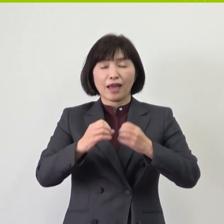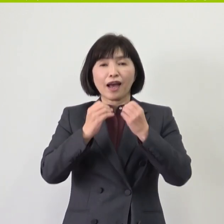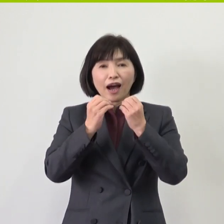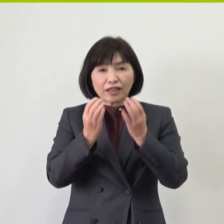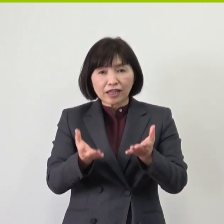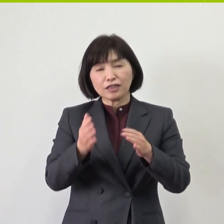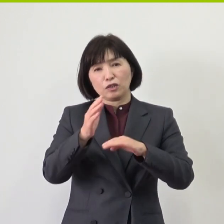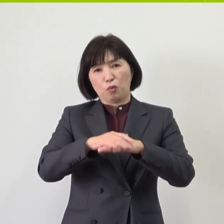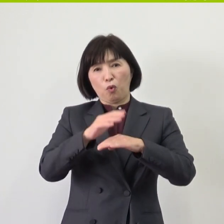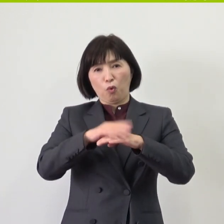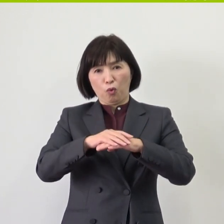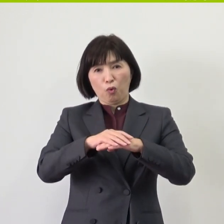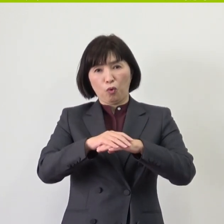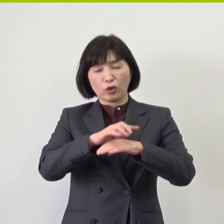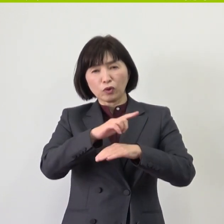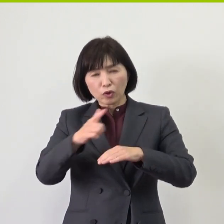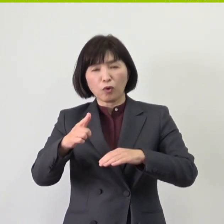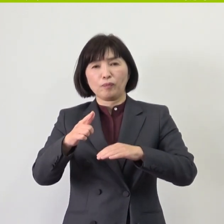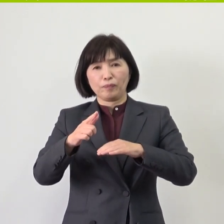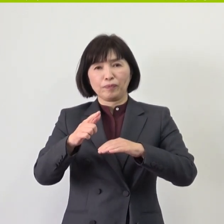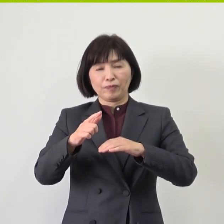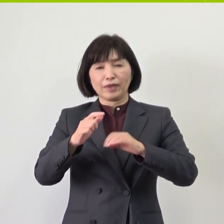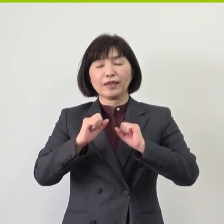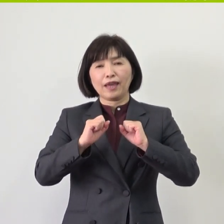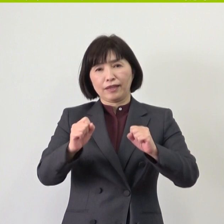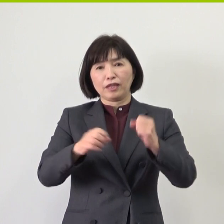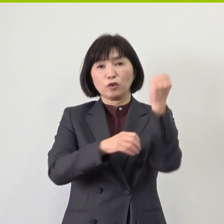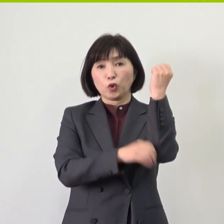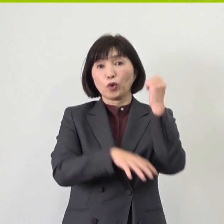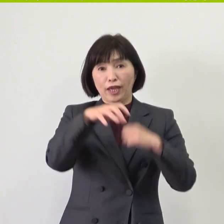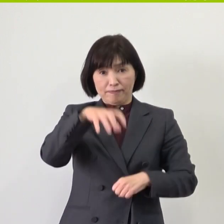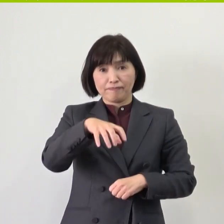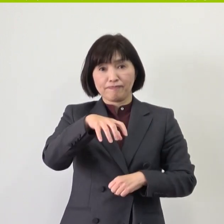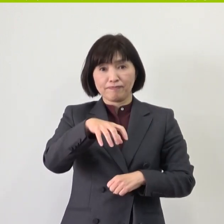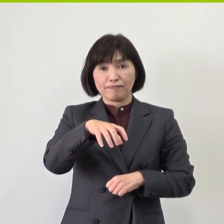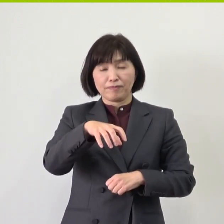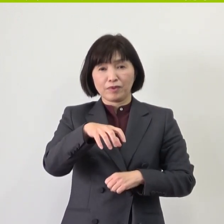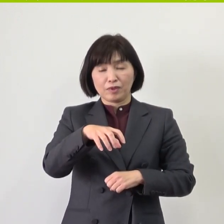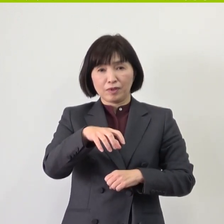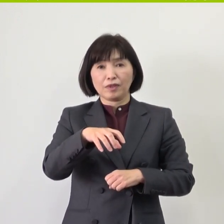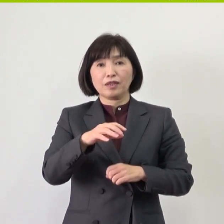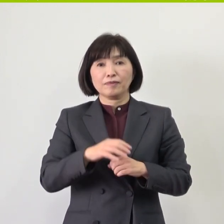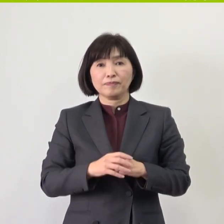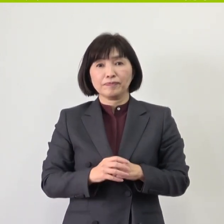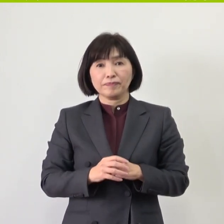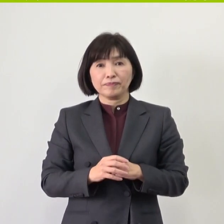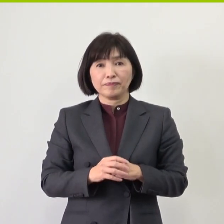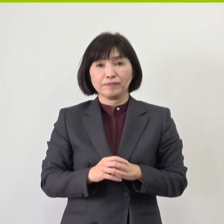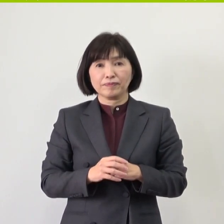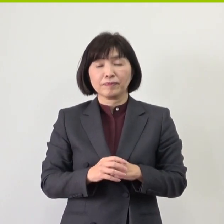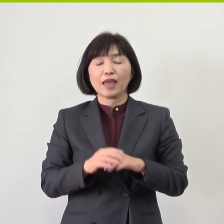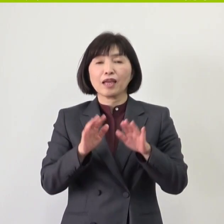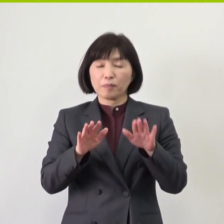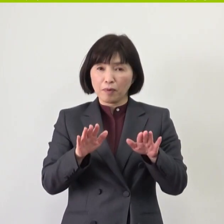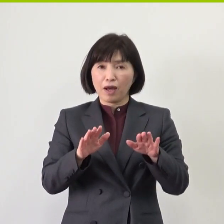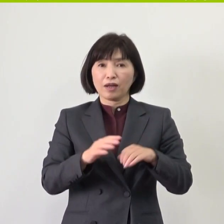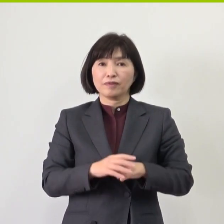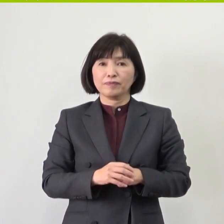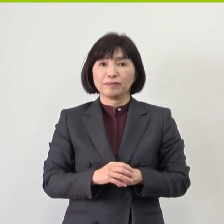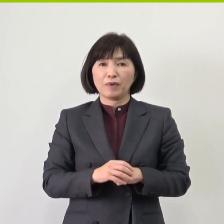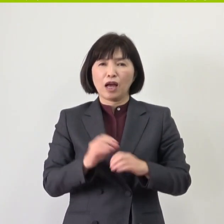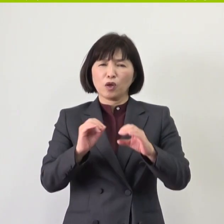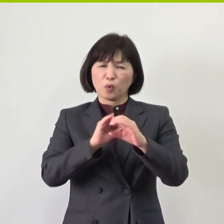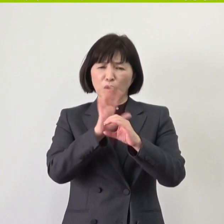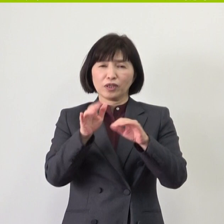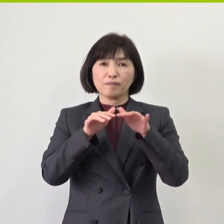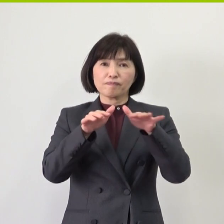新しい潮流を生み出す拠点として存在感を発揮をしてきたところでございます。今となってはですね、